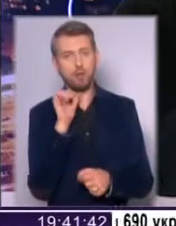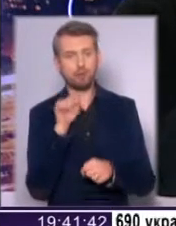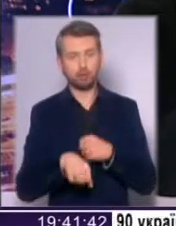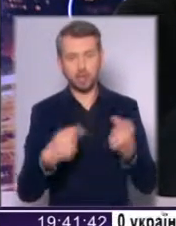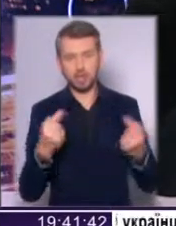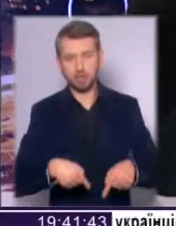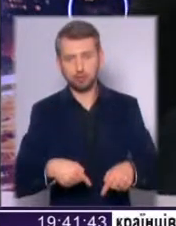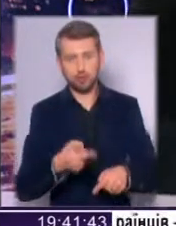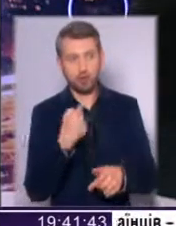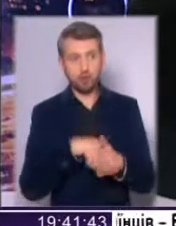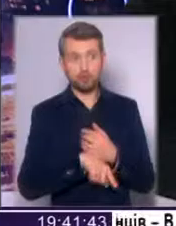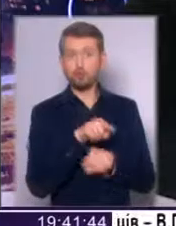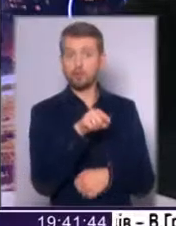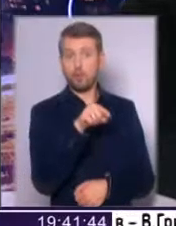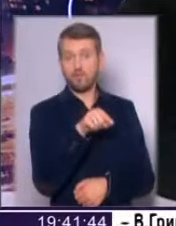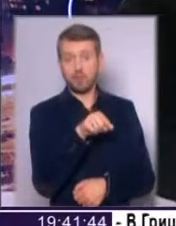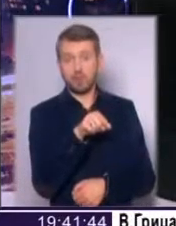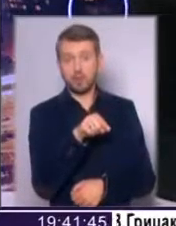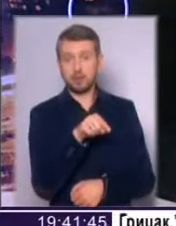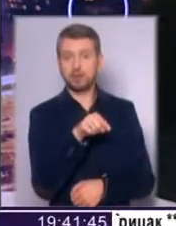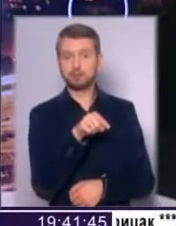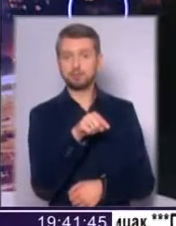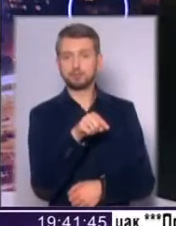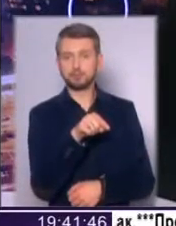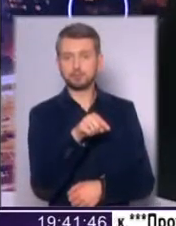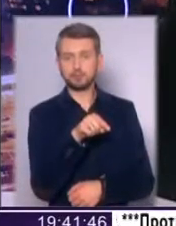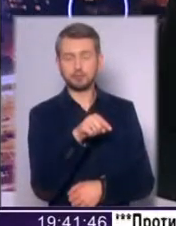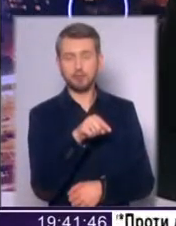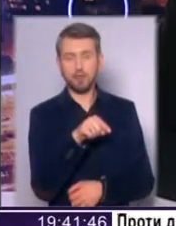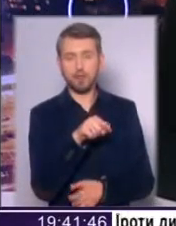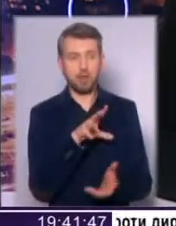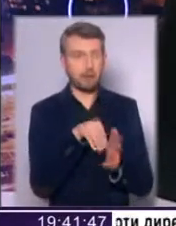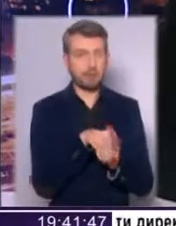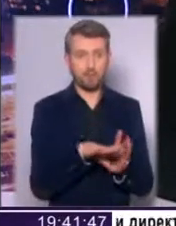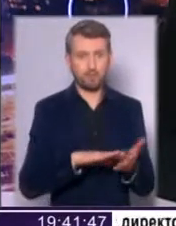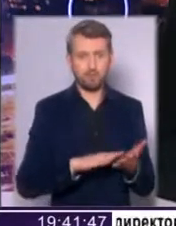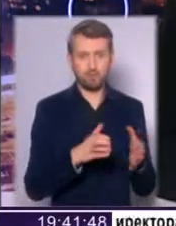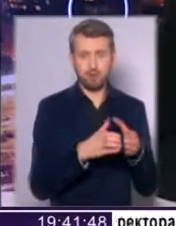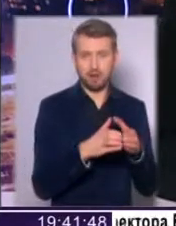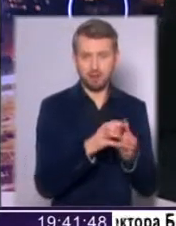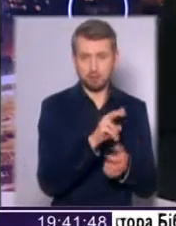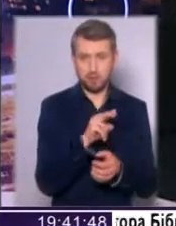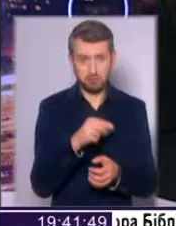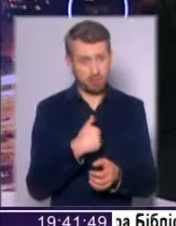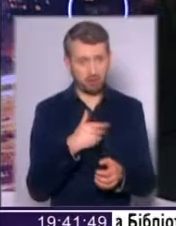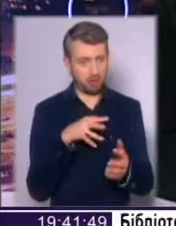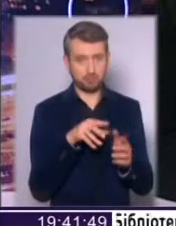кризу. Тому він, не будучи членом політичної сили, як і я, і теж не член